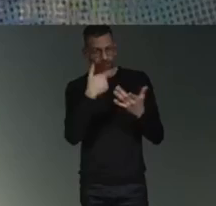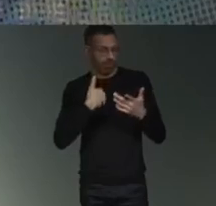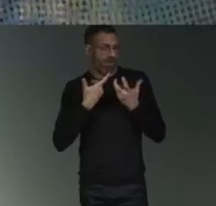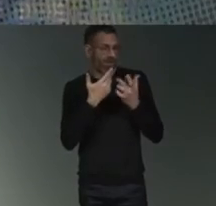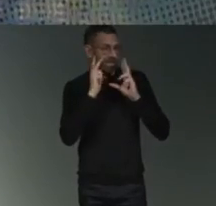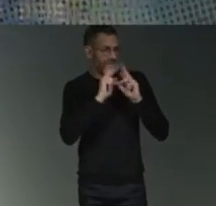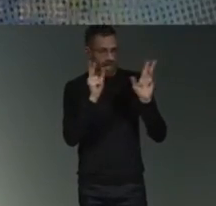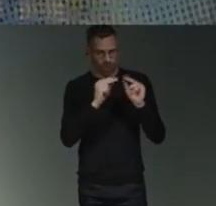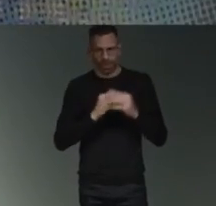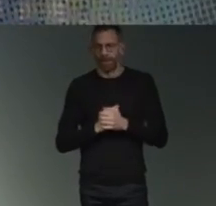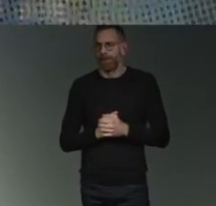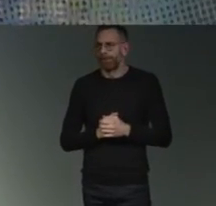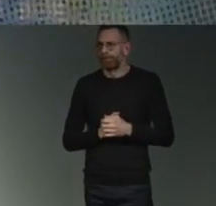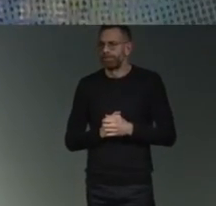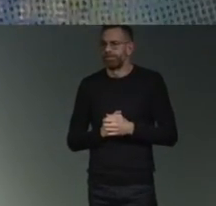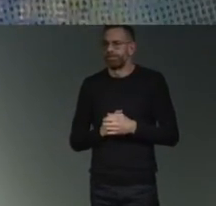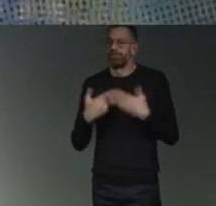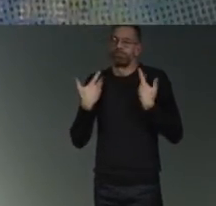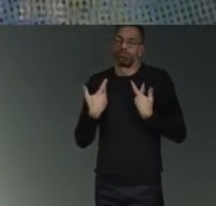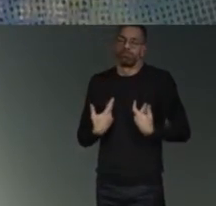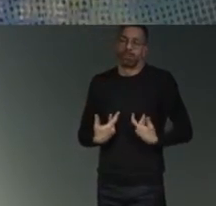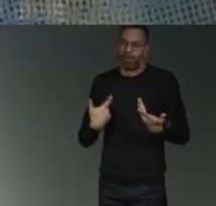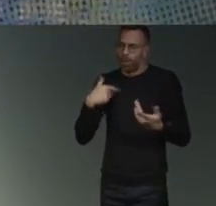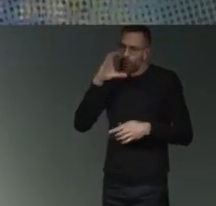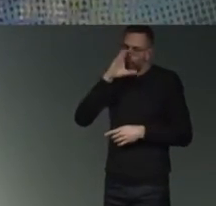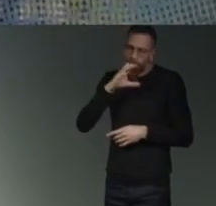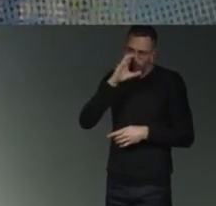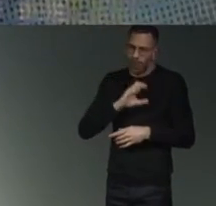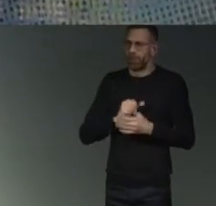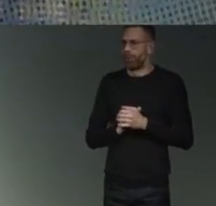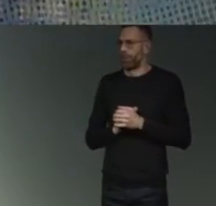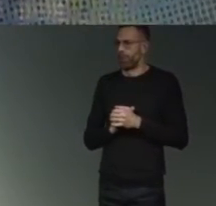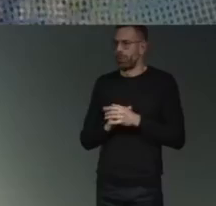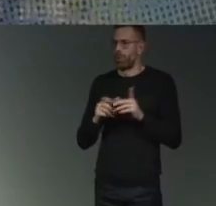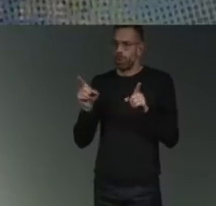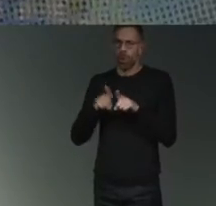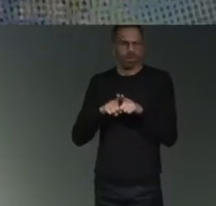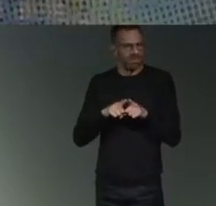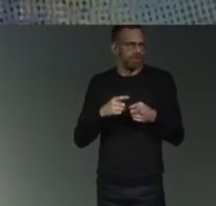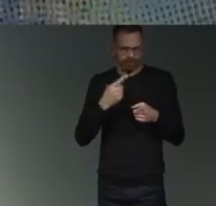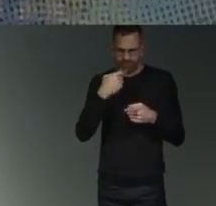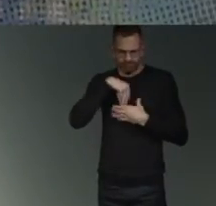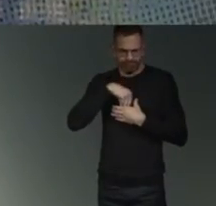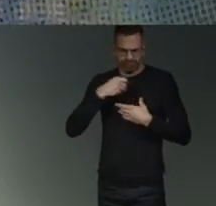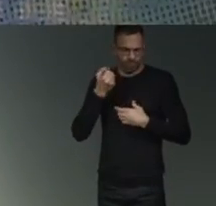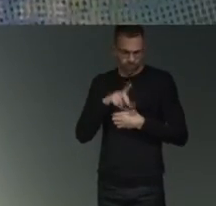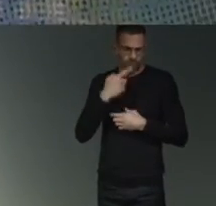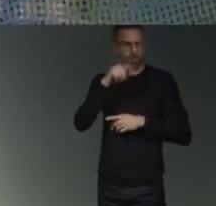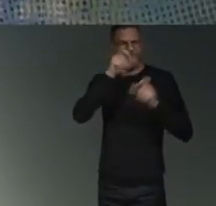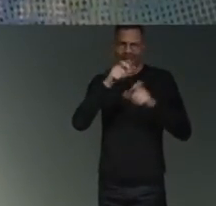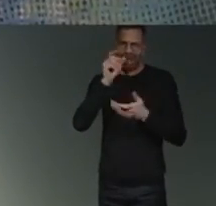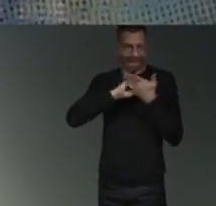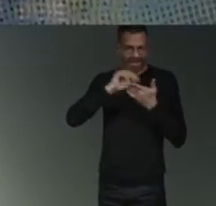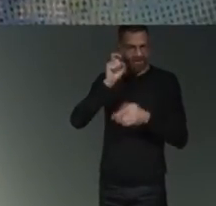raconter. Alors, comme je suis d'une nature curieuse et que je pense que les écrivains doivent être en alerte,